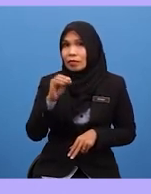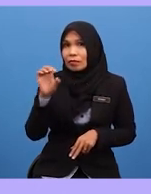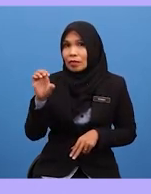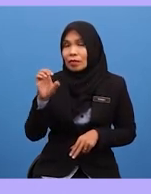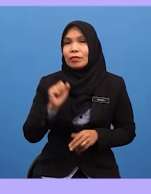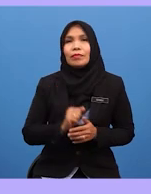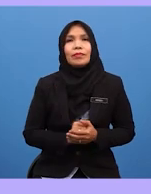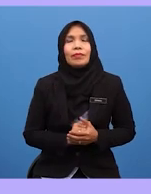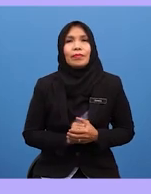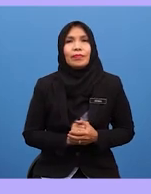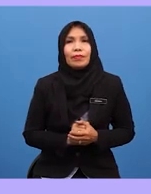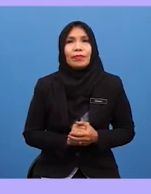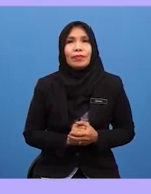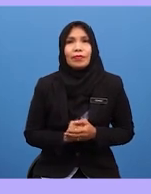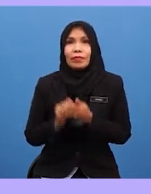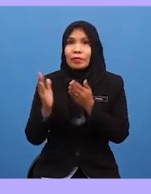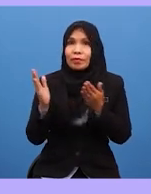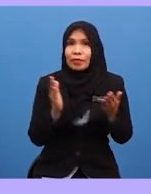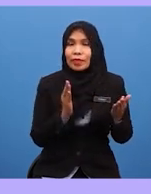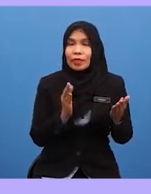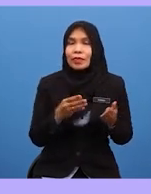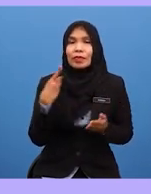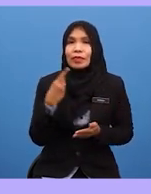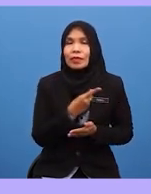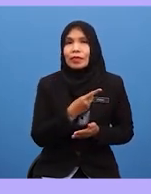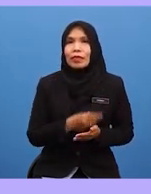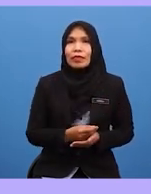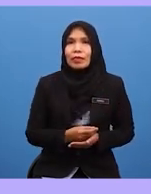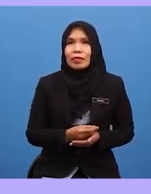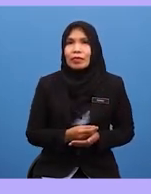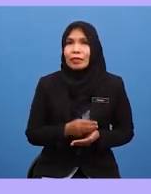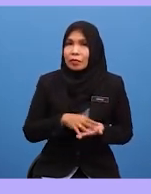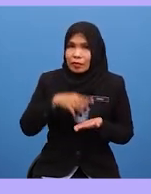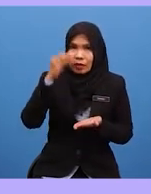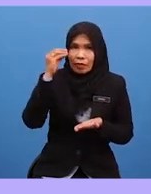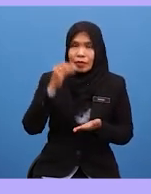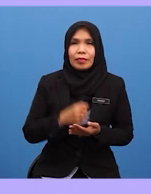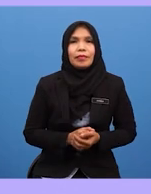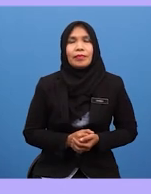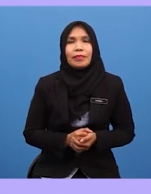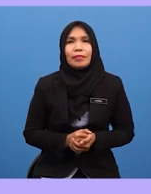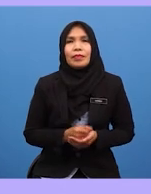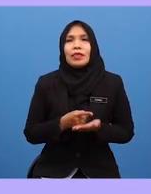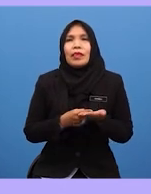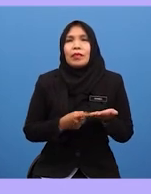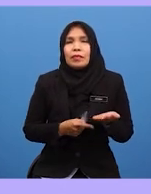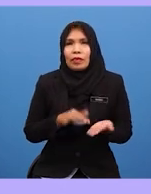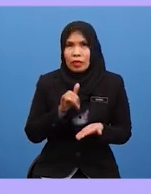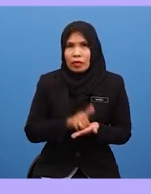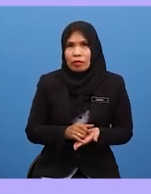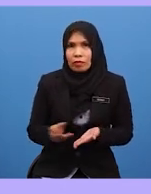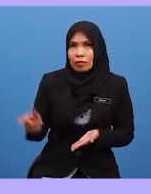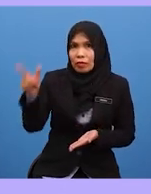peringkat E. Mari kita dalami apa itu lengkungan sigmoid.